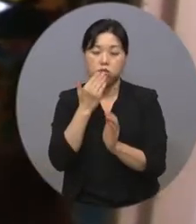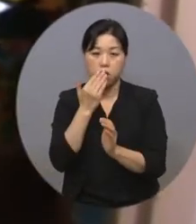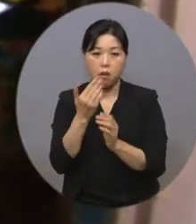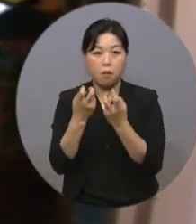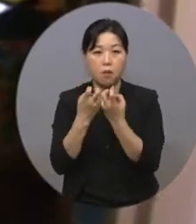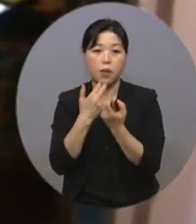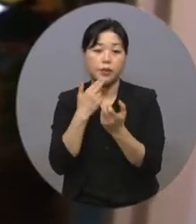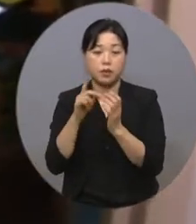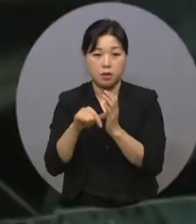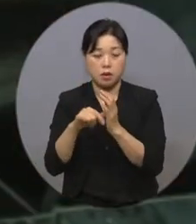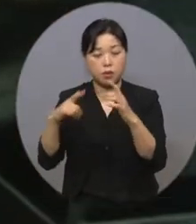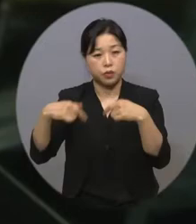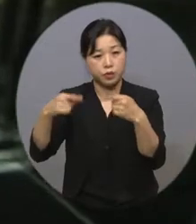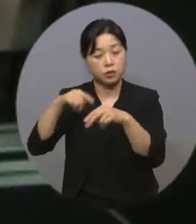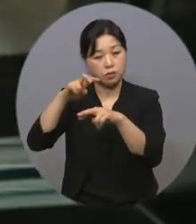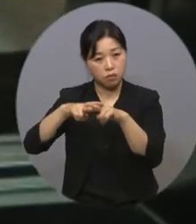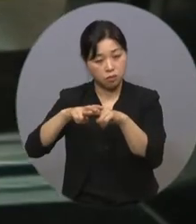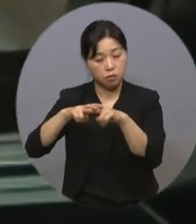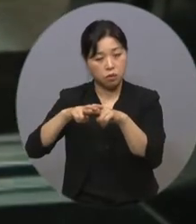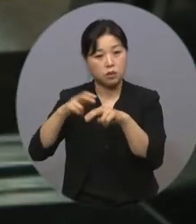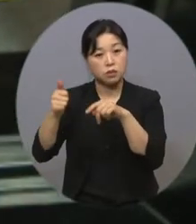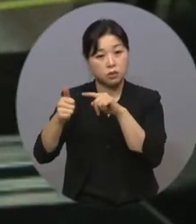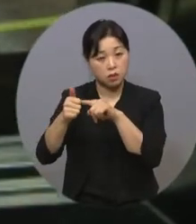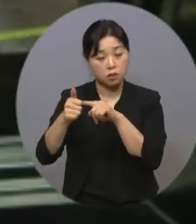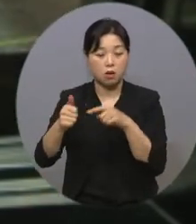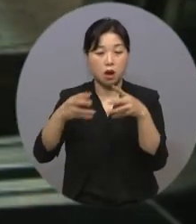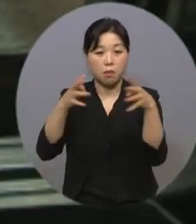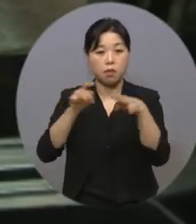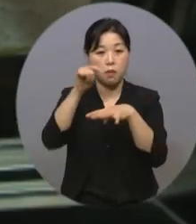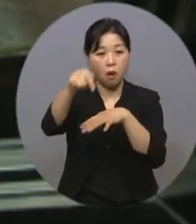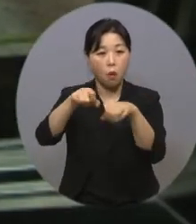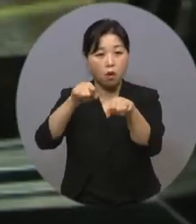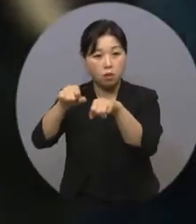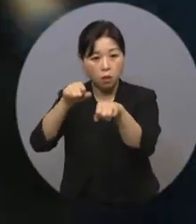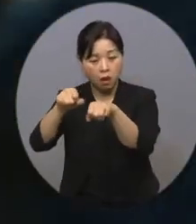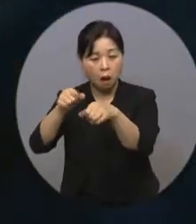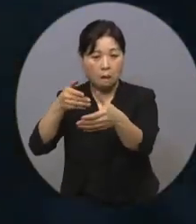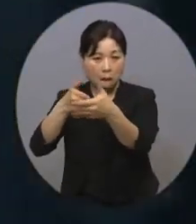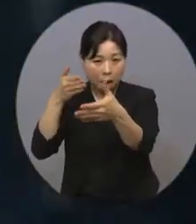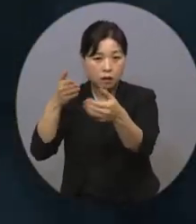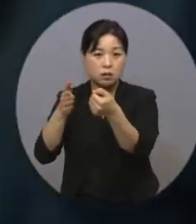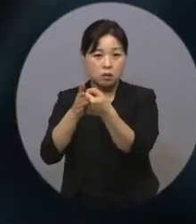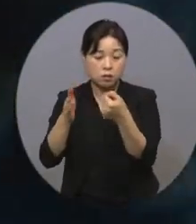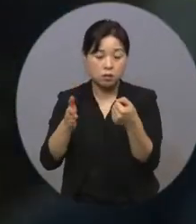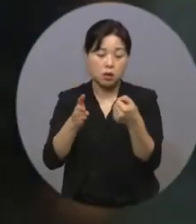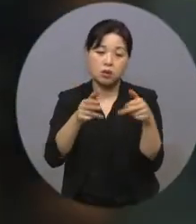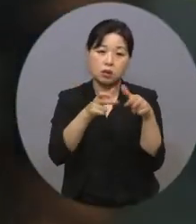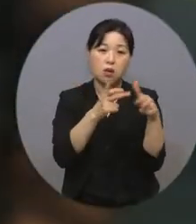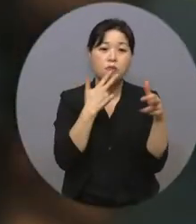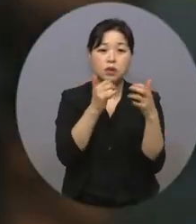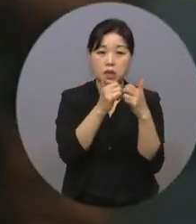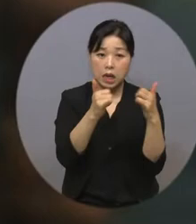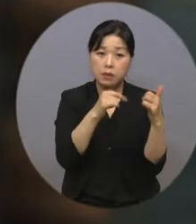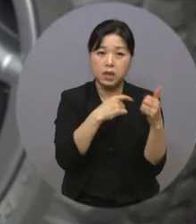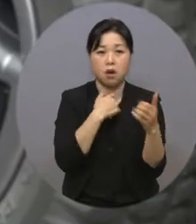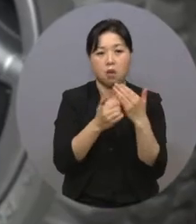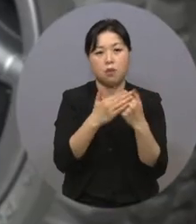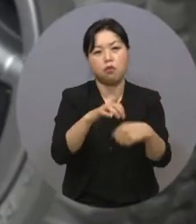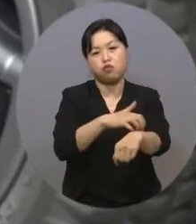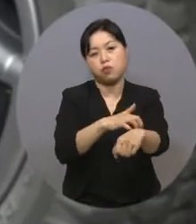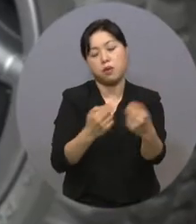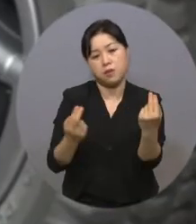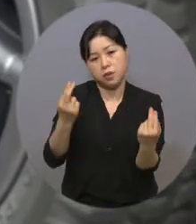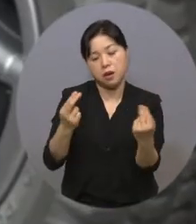휠체어를 이용하는 피해자는 외부 출입이 원천적으로 차단된다는 점에서 비장애인이 경험하는 불편에 비해 그